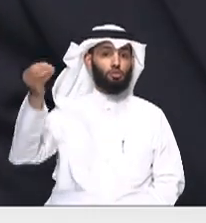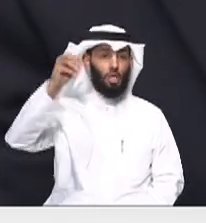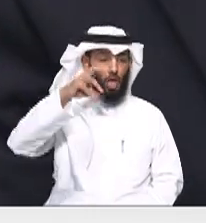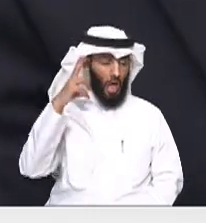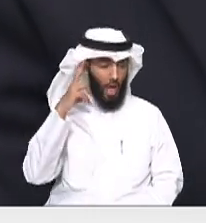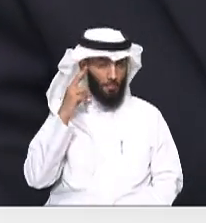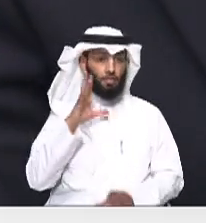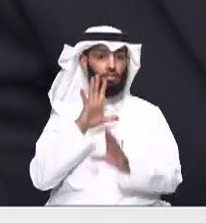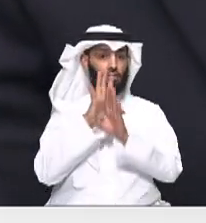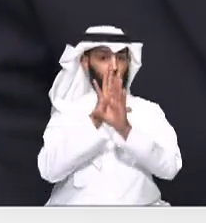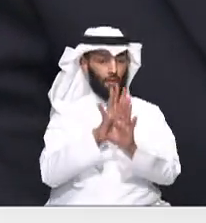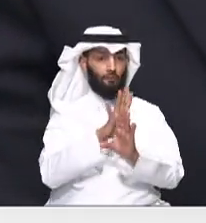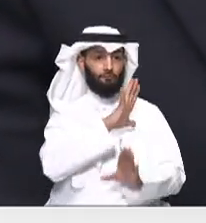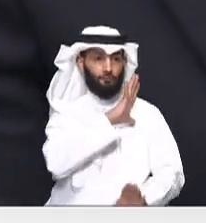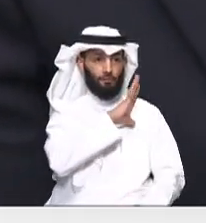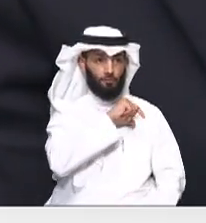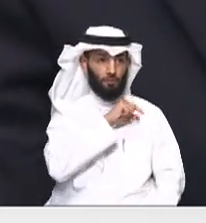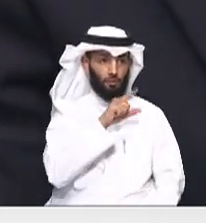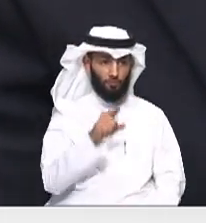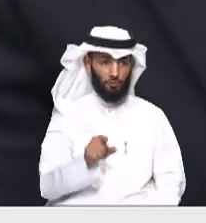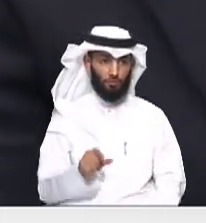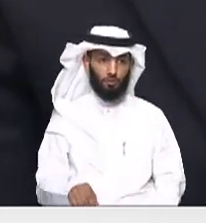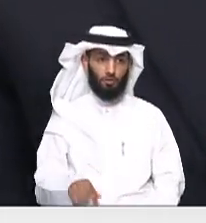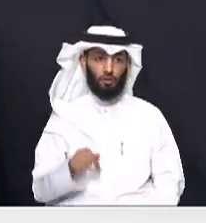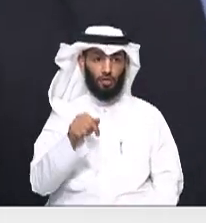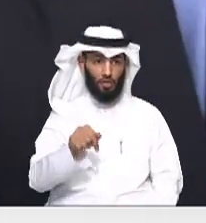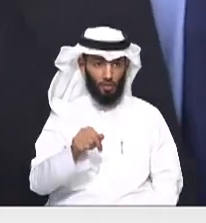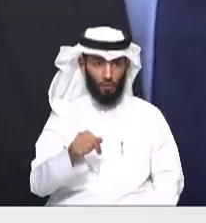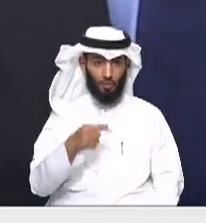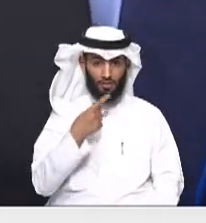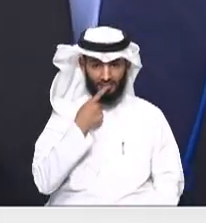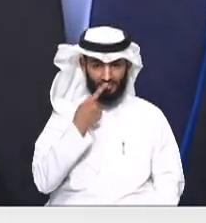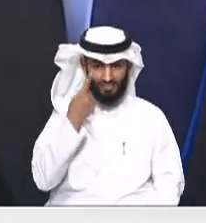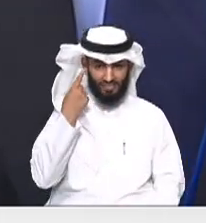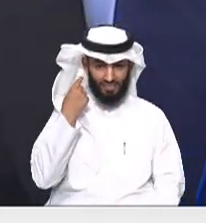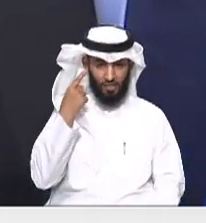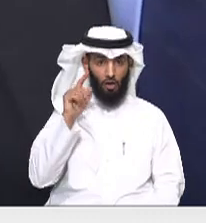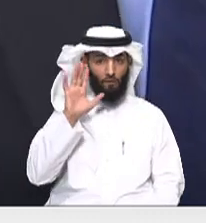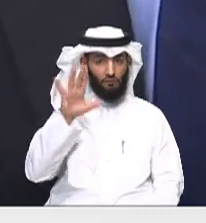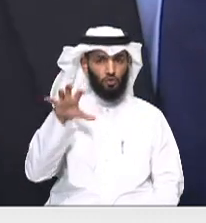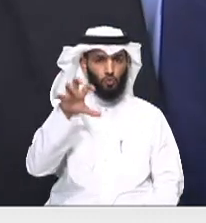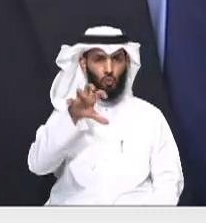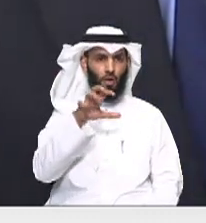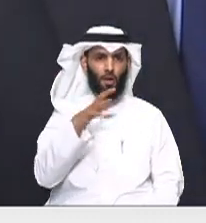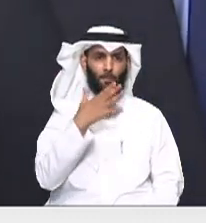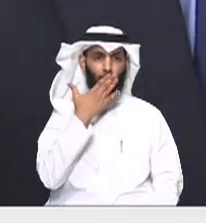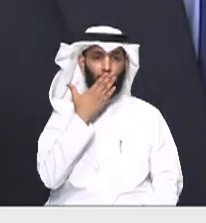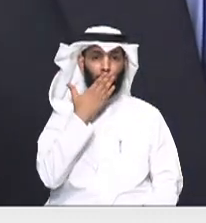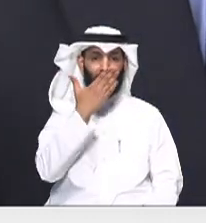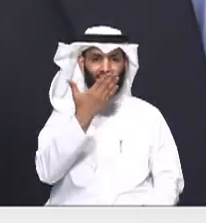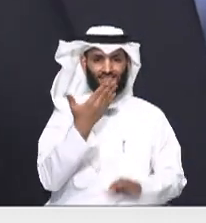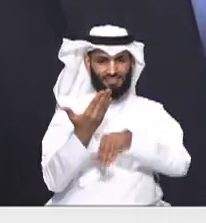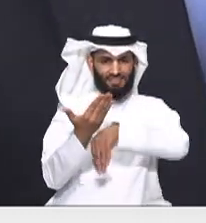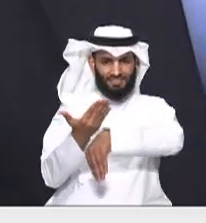جيدة في العمل خلال سنوات أو عقود مضت، لكنها من العشر سنوات